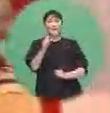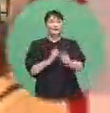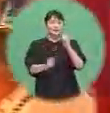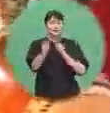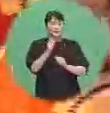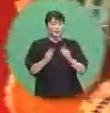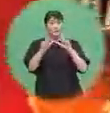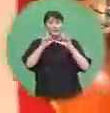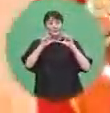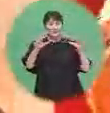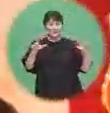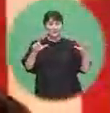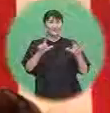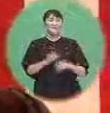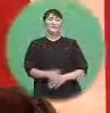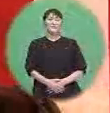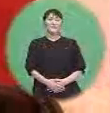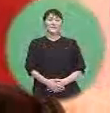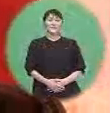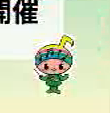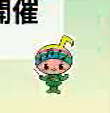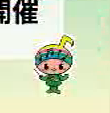奏を披露しました。